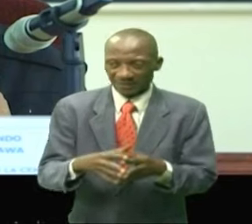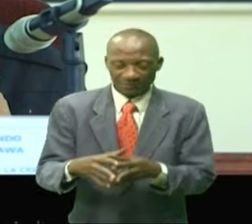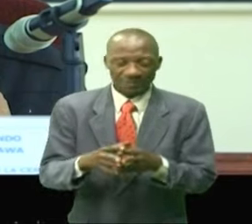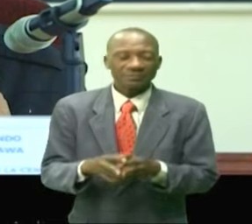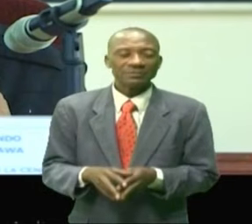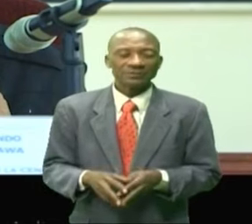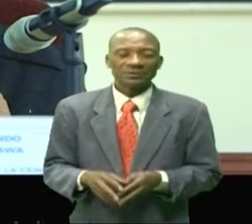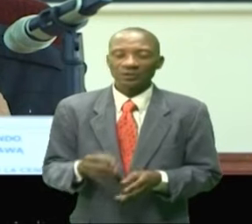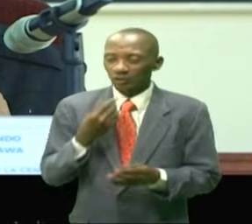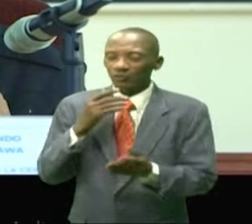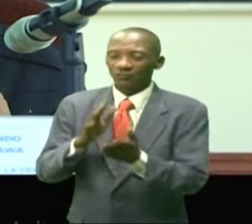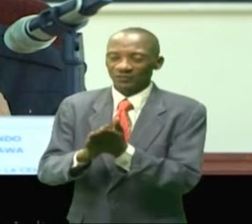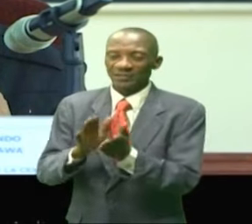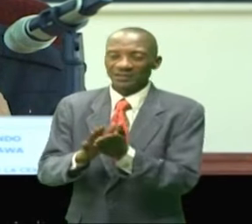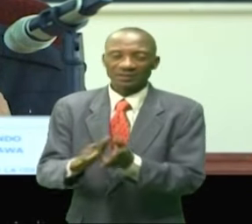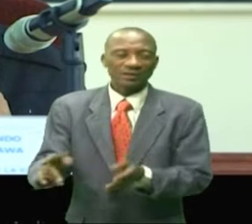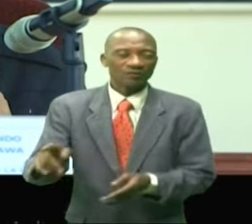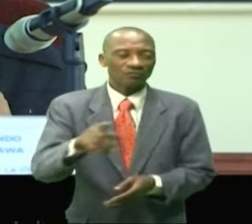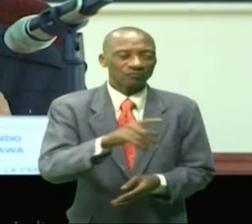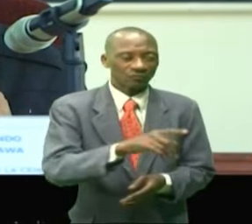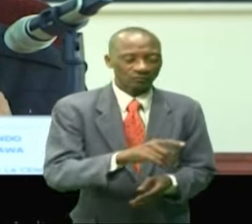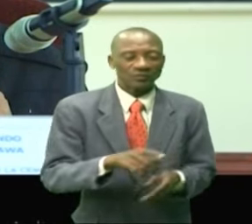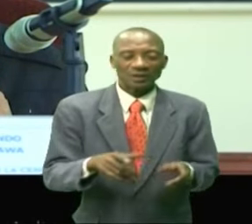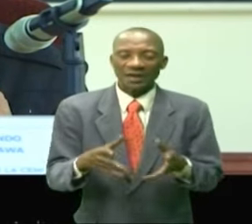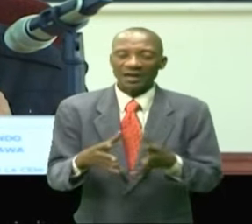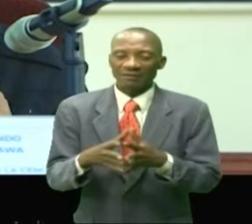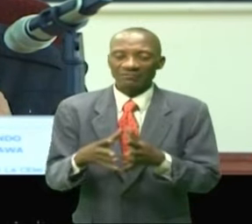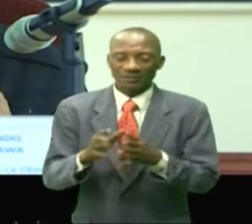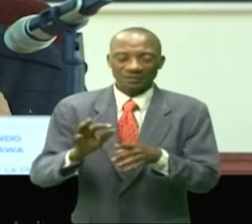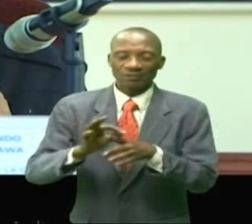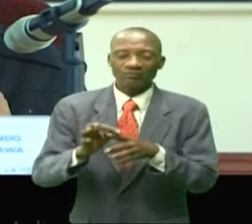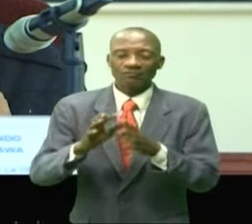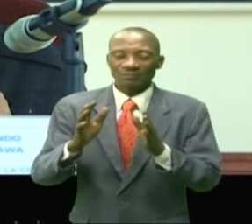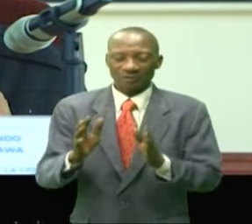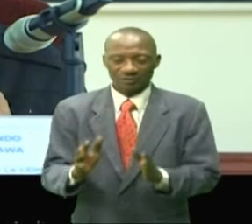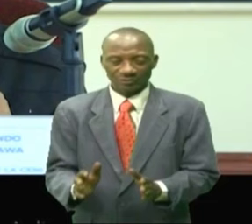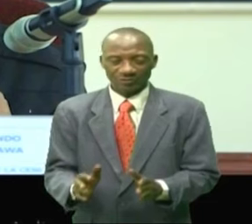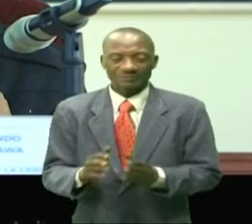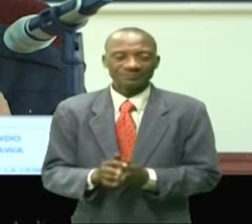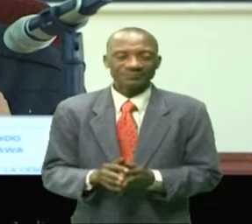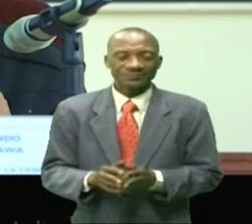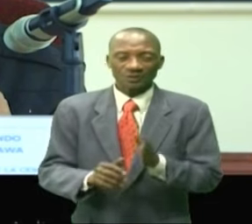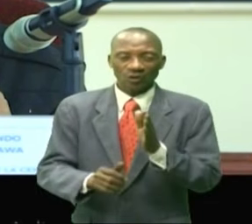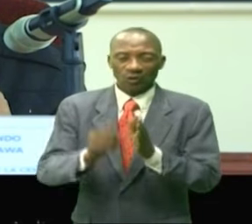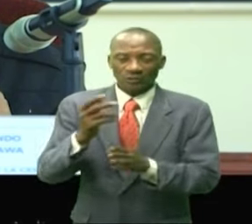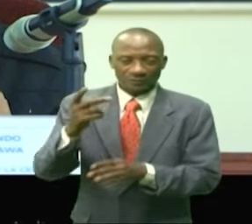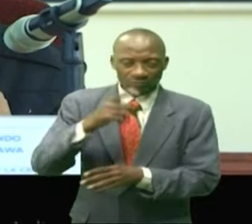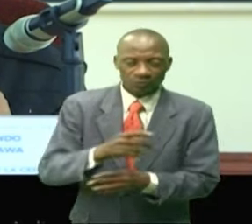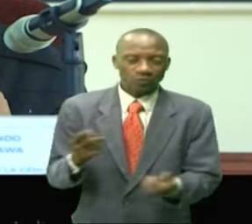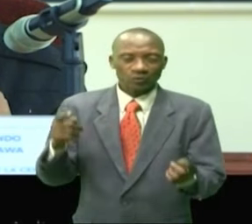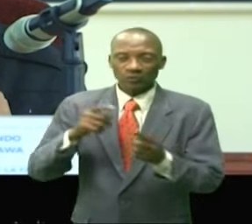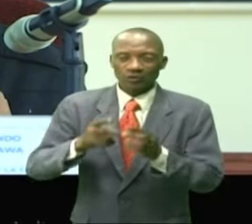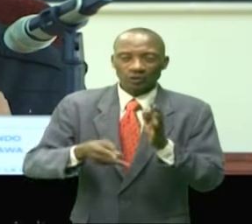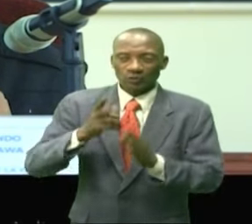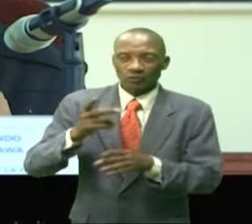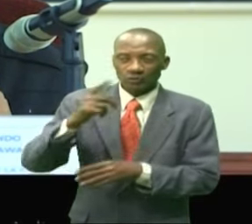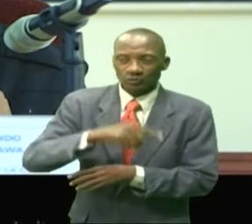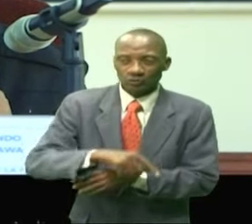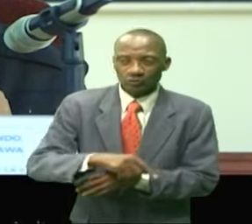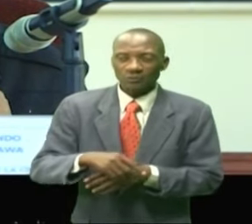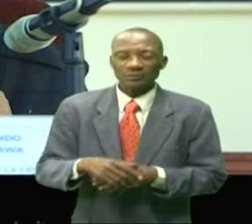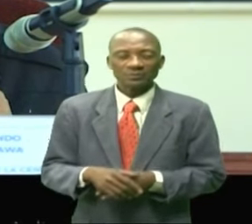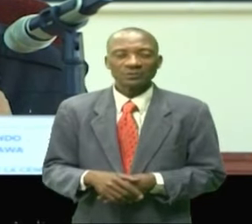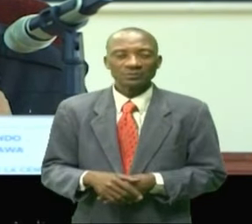féliciter très sincèrement parce que partant du premier jour jusqu'au dernier jour, vous ne cessiez de